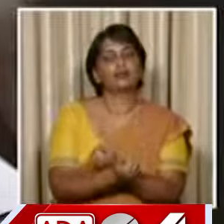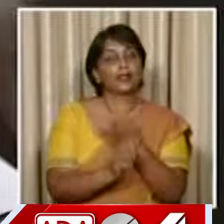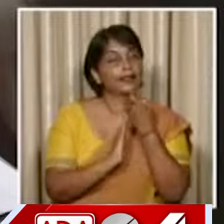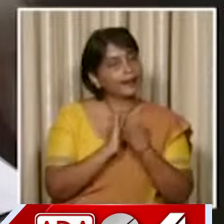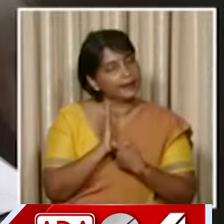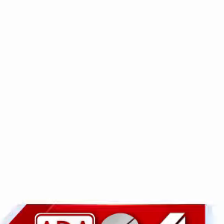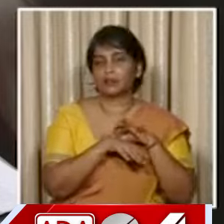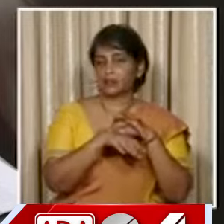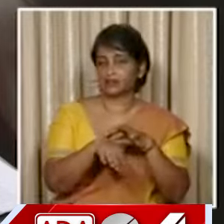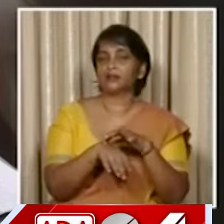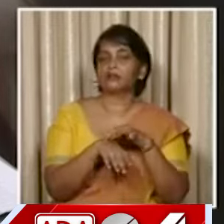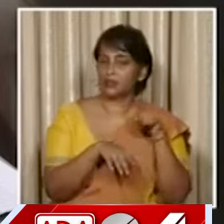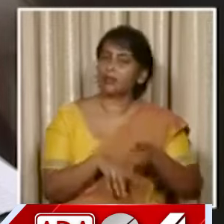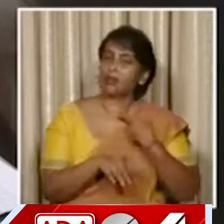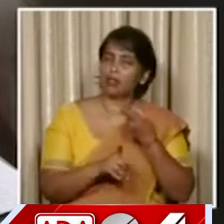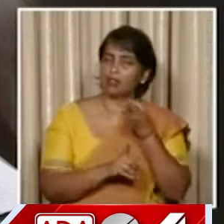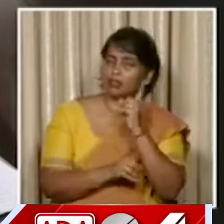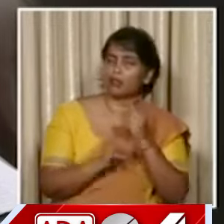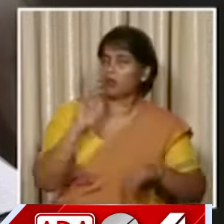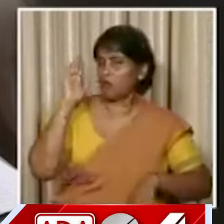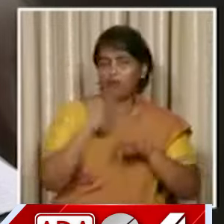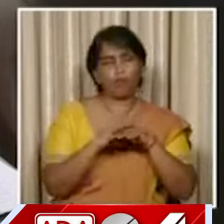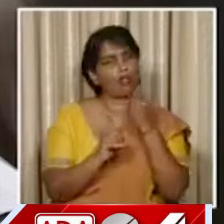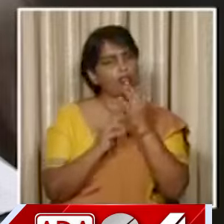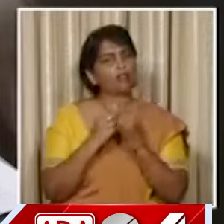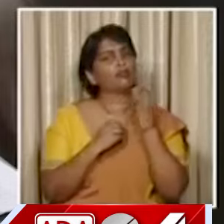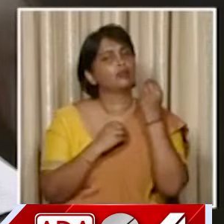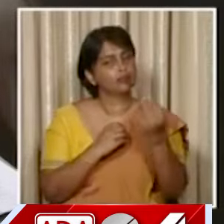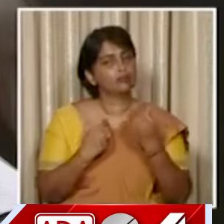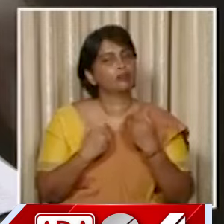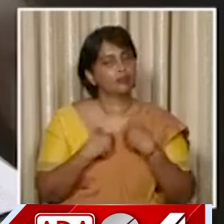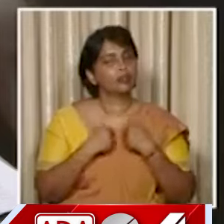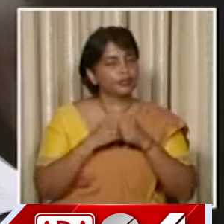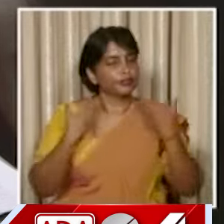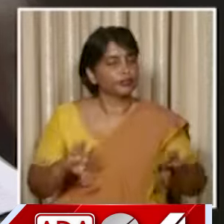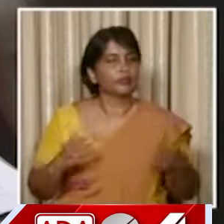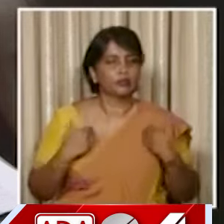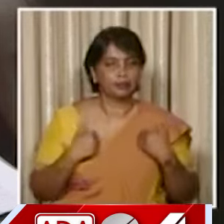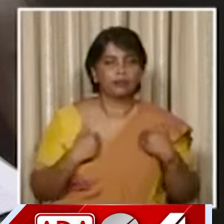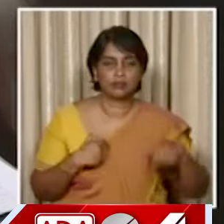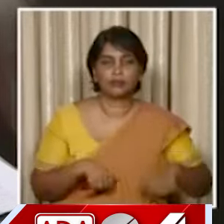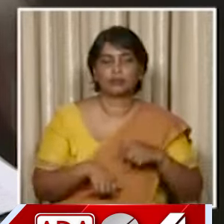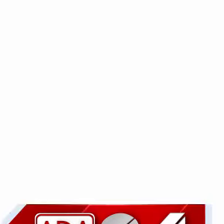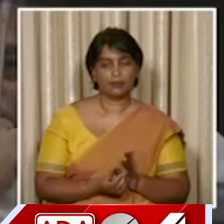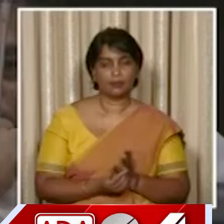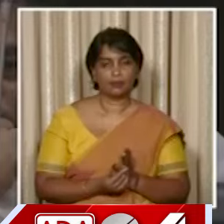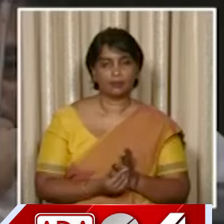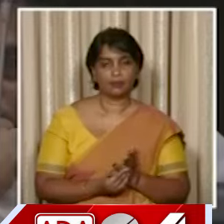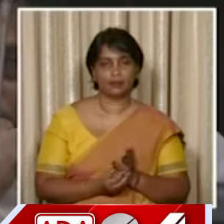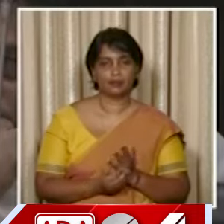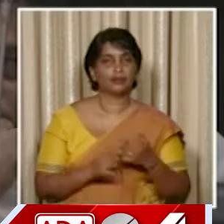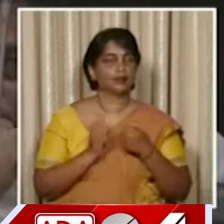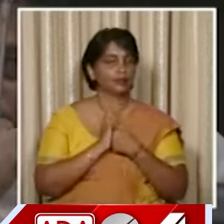law. We'll ensure that they are subjected to maximum punishment. දීලයි අපි පස්ස බලන්නේ කියන එක මේ අවස්ථාවේ ප්‍රකාශ කරනවා. ගරු